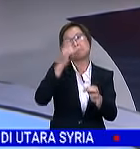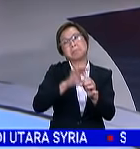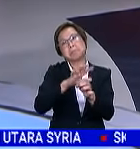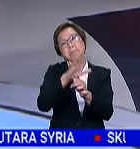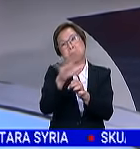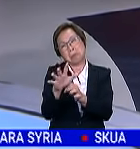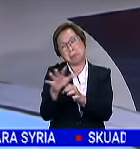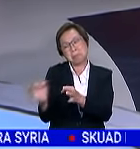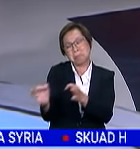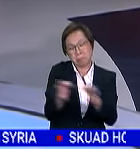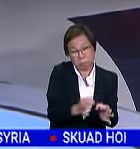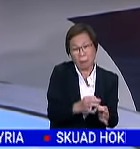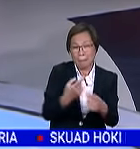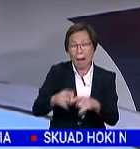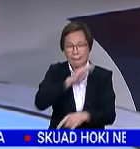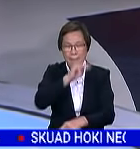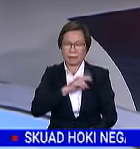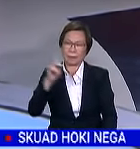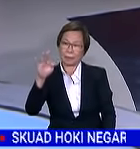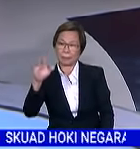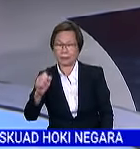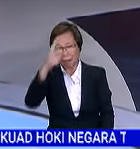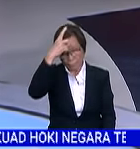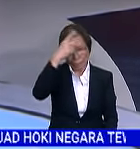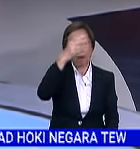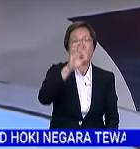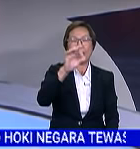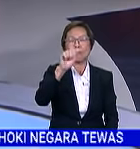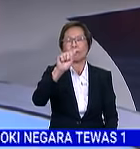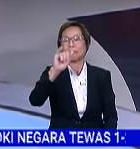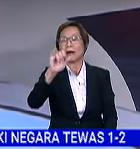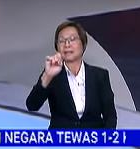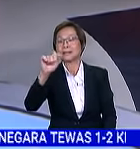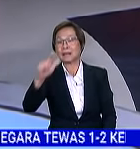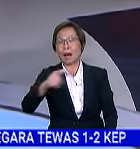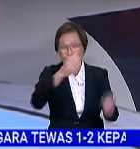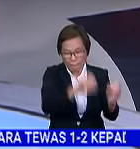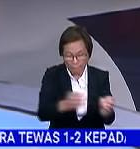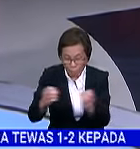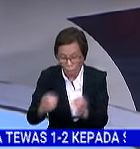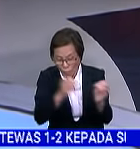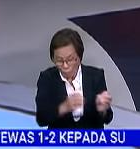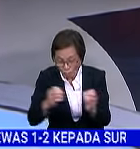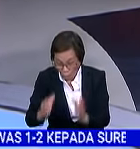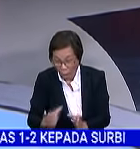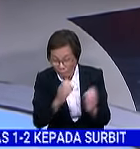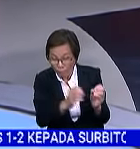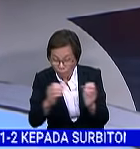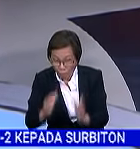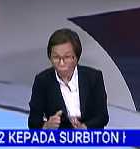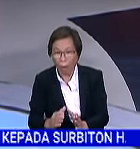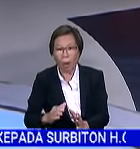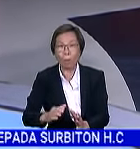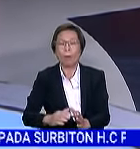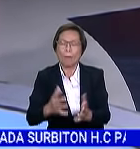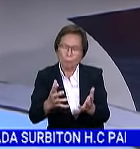COVID-19 tahun ini. Walau bagaimanapun, Menteri Belia dan Sukan Dato' Sri Ahmad Faizal Azumah menjelaskan penganjur sebelum ini, Human Voyage Sdn Bhd, masih belum